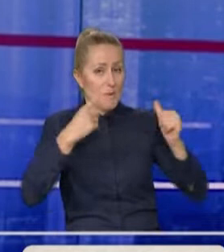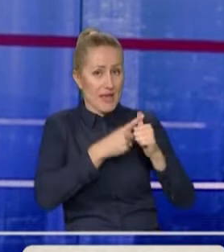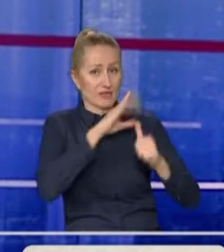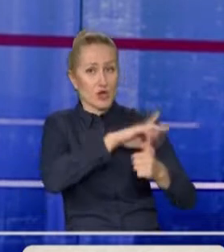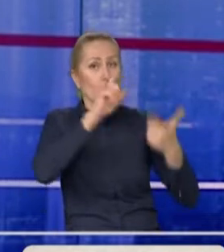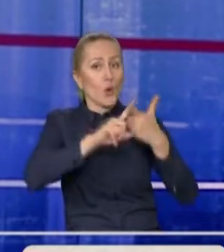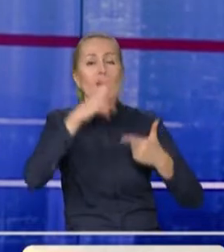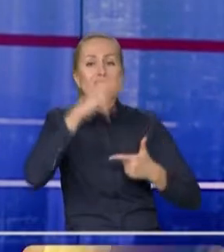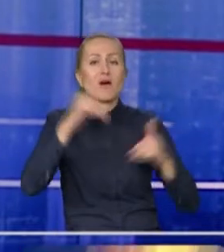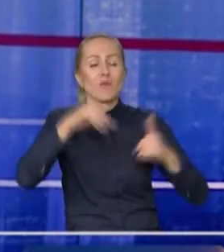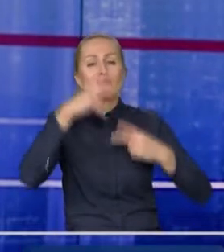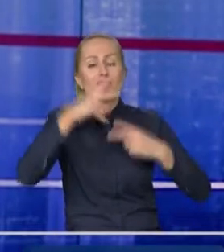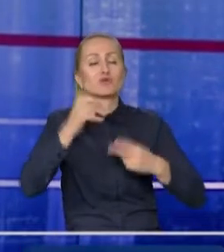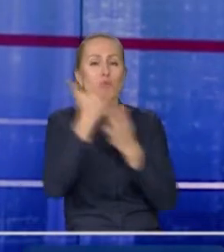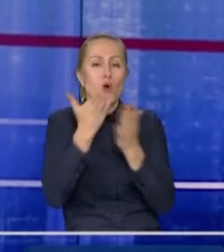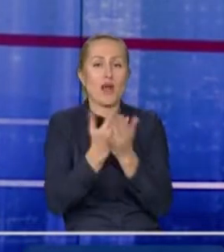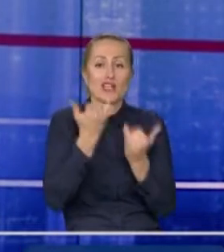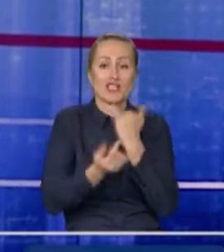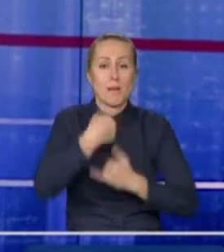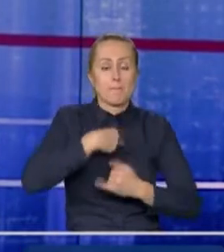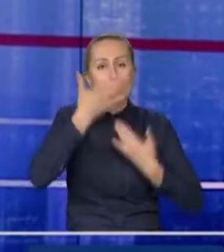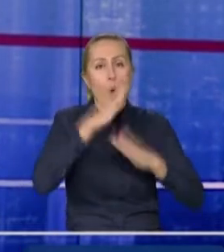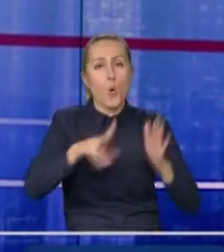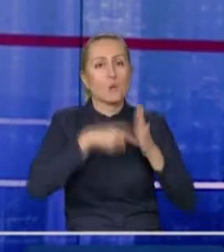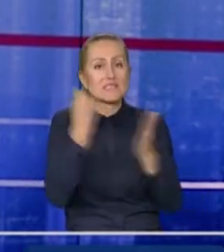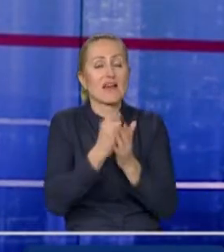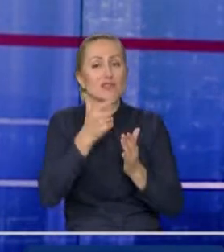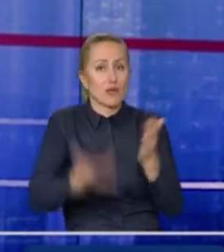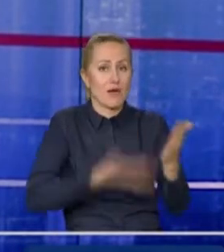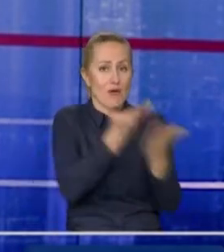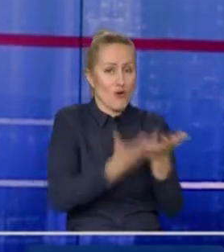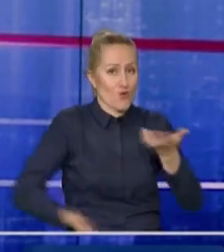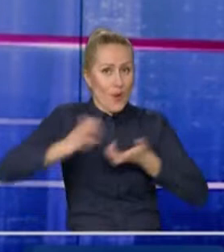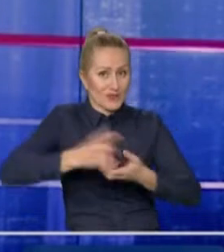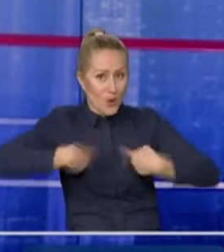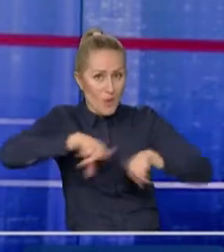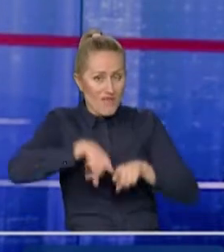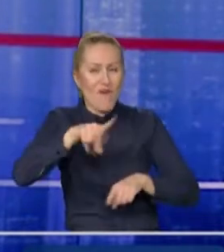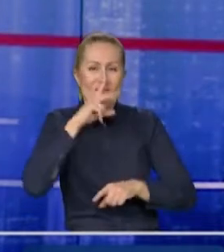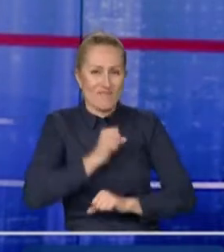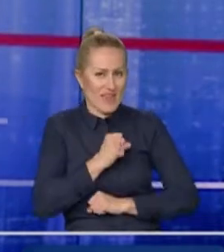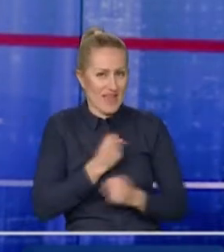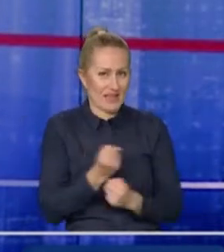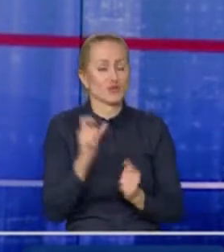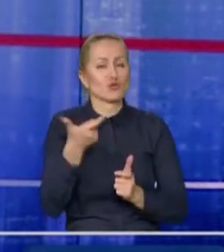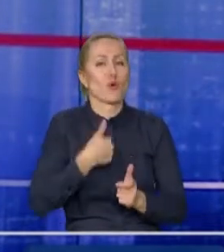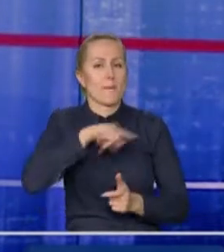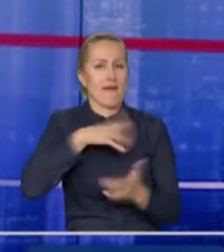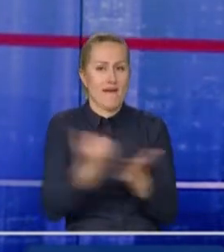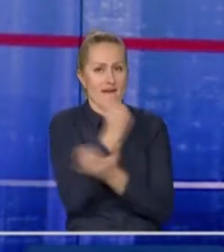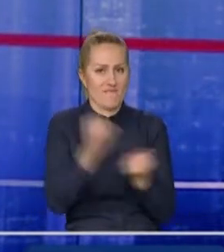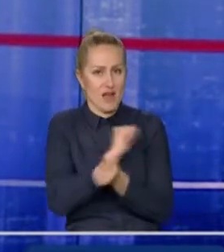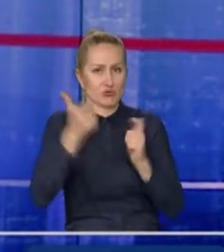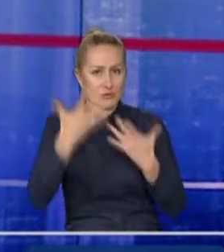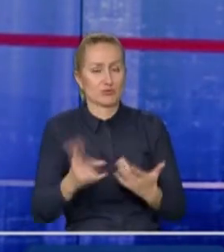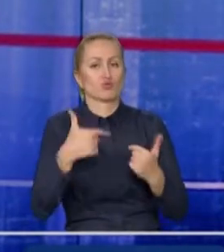poznać dzisiaj po programie. Jeżeli weźmiemy wykaz ustaw, które składa Koalicja Obywatelska, no to bardzo dokładnie widać, tak, o co my tak naprawdę walczymy i czego